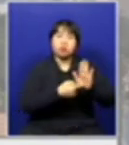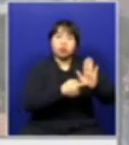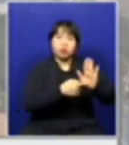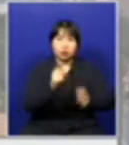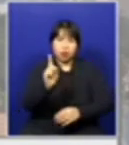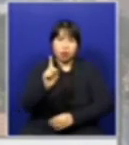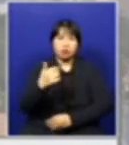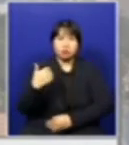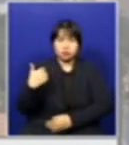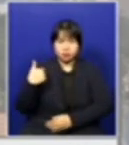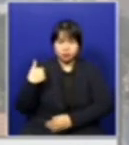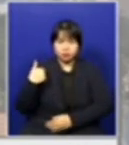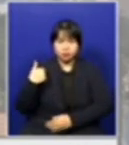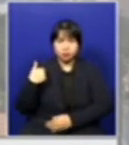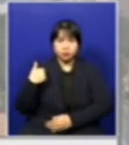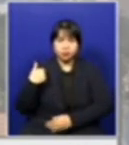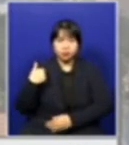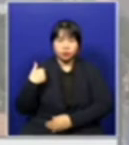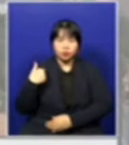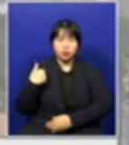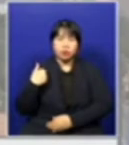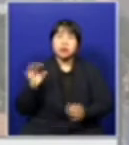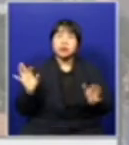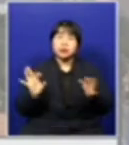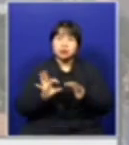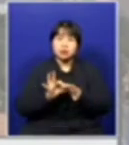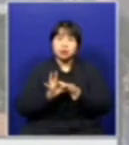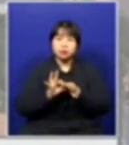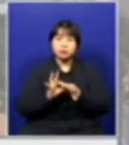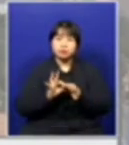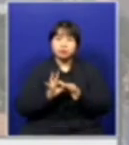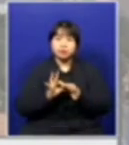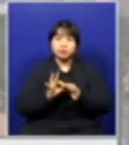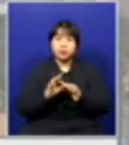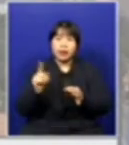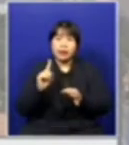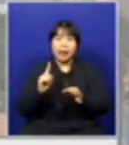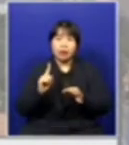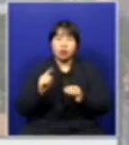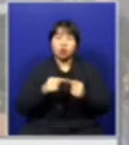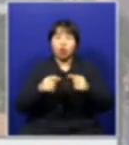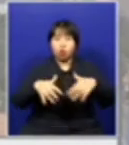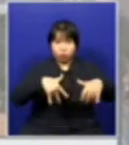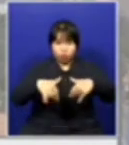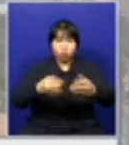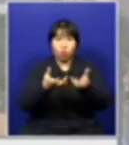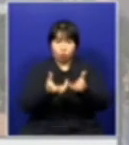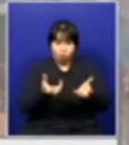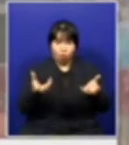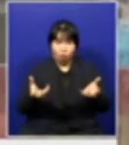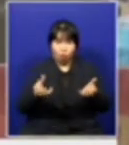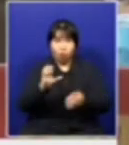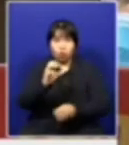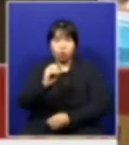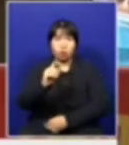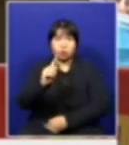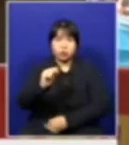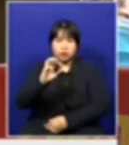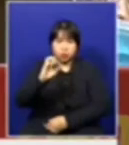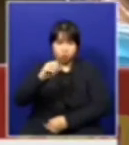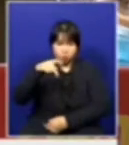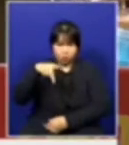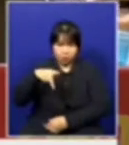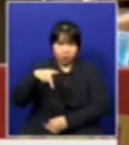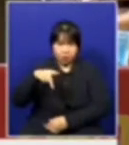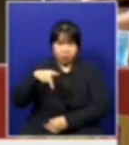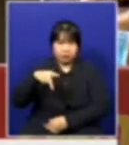เรื่องนึงนะคะเกี่ยวกับเรื่องของผลิตภัณฑ์จากชุมชนหรือเราเรียกว่าสินค้าโอท็อปเรื่อง